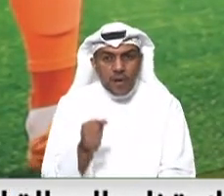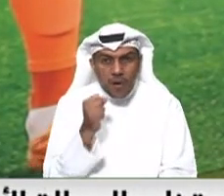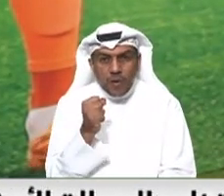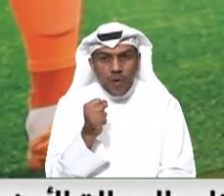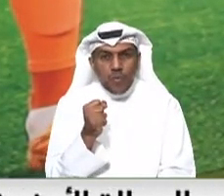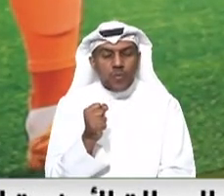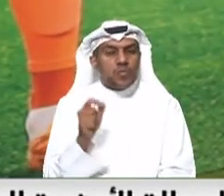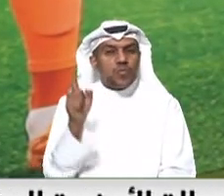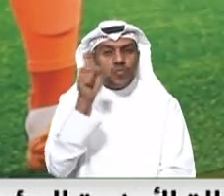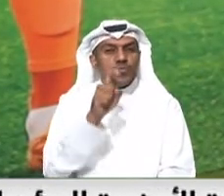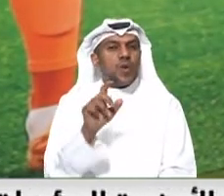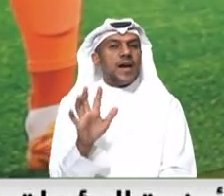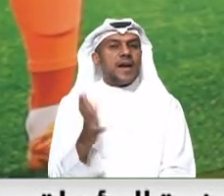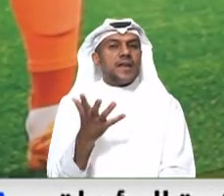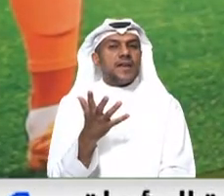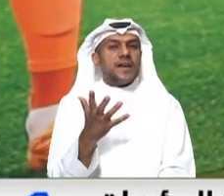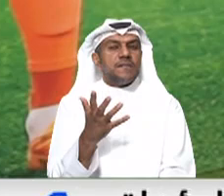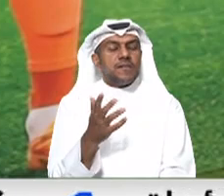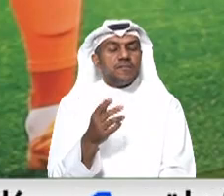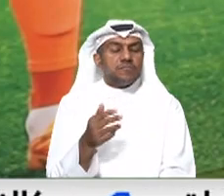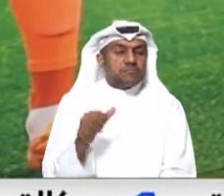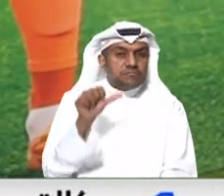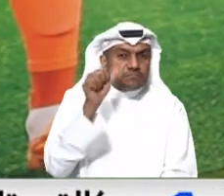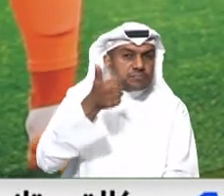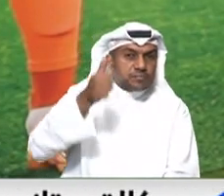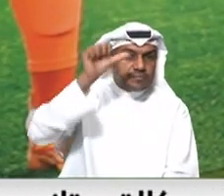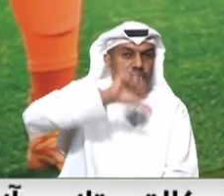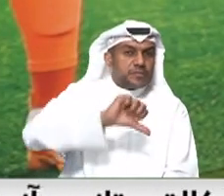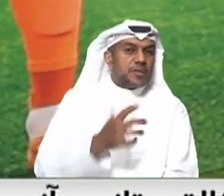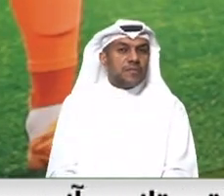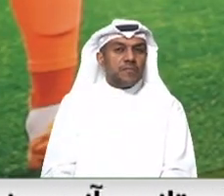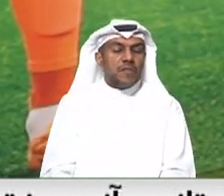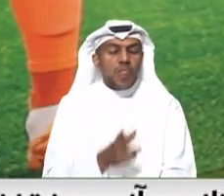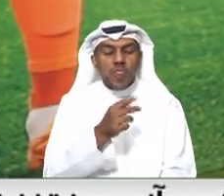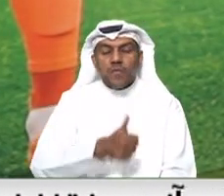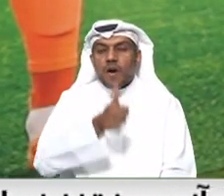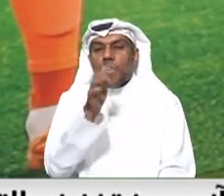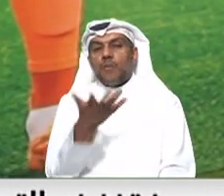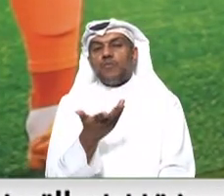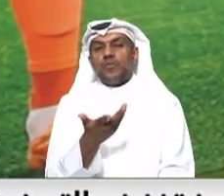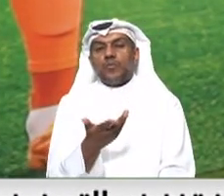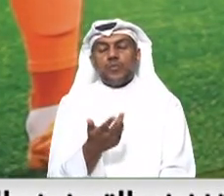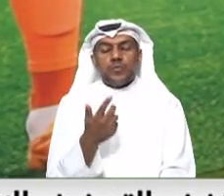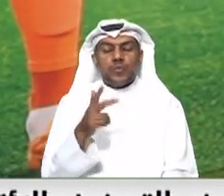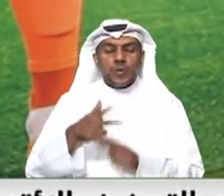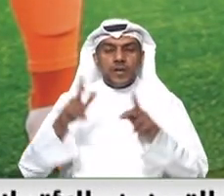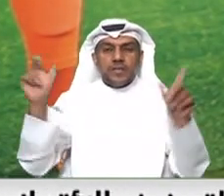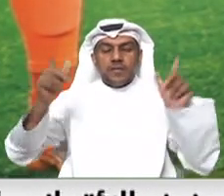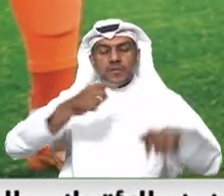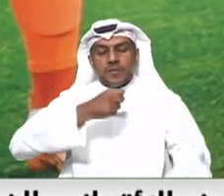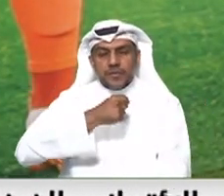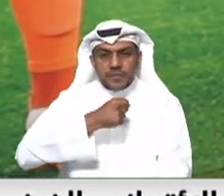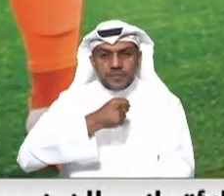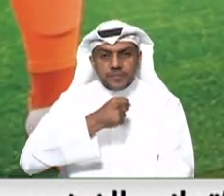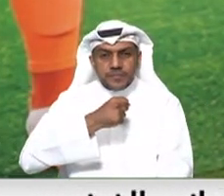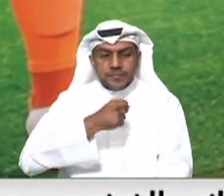التاريخي أم تذهب البطولة إلى بروسيا دورتموند في ألمانيا. جمال شاهين، تلفزيون دولة الكويت، لندن.